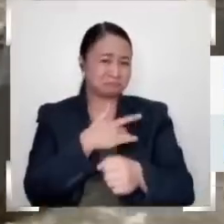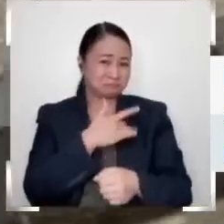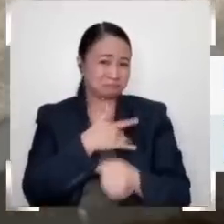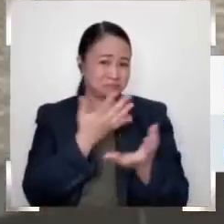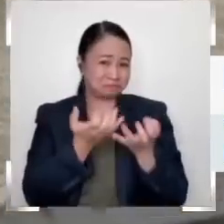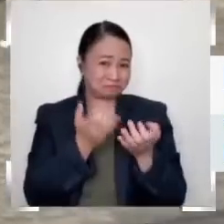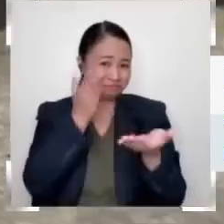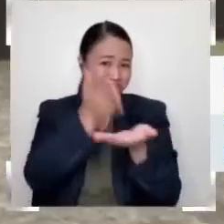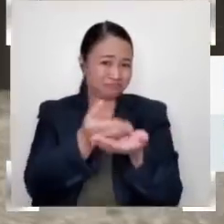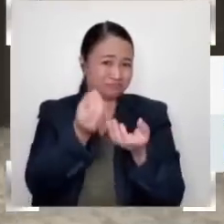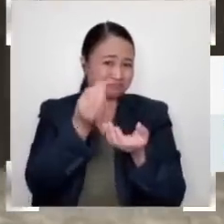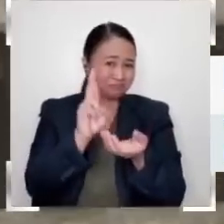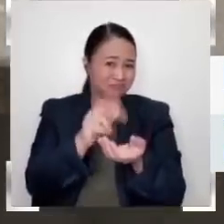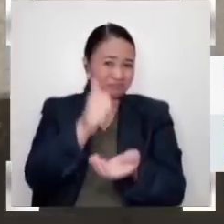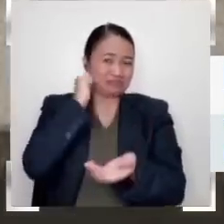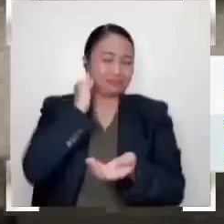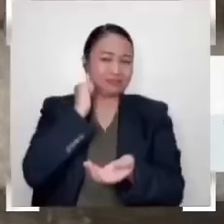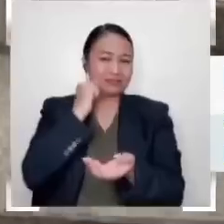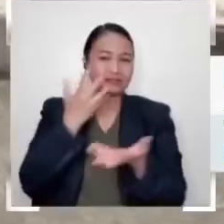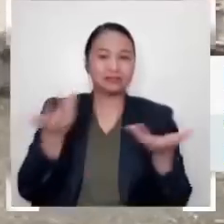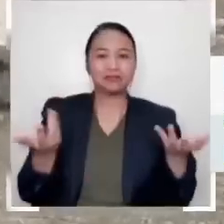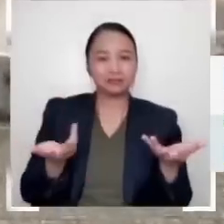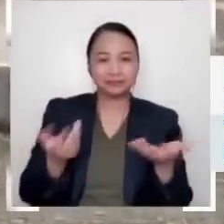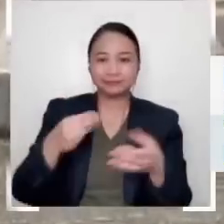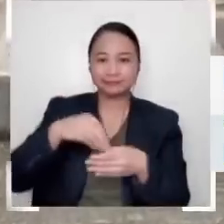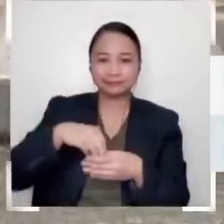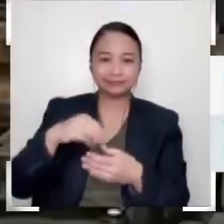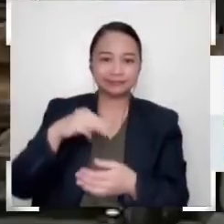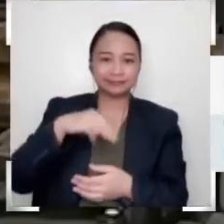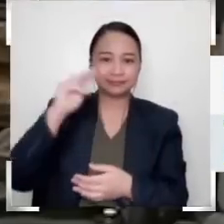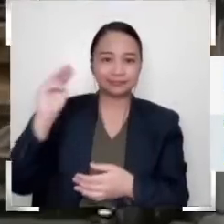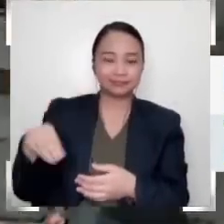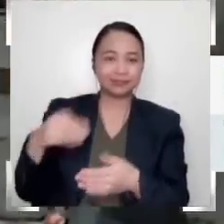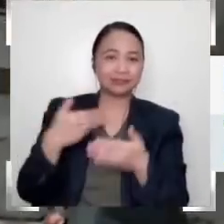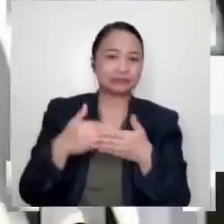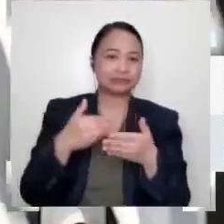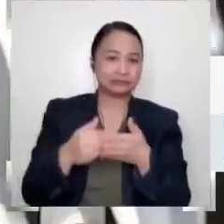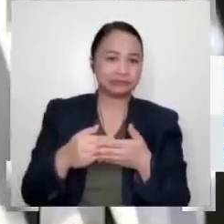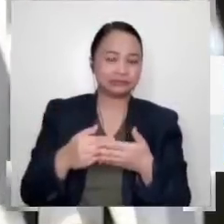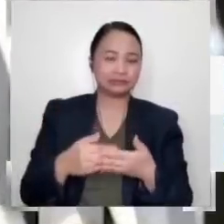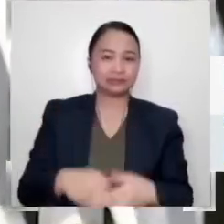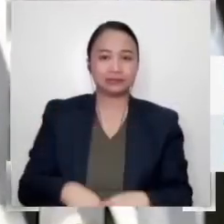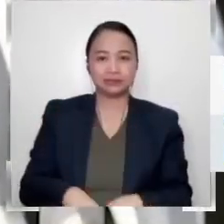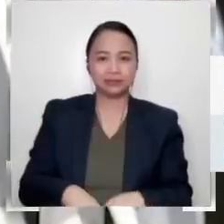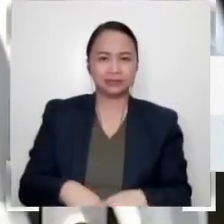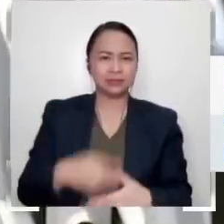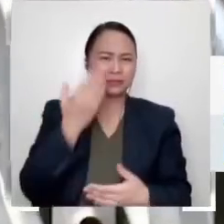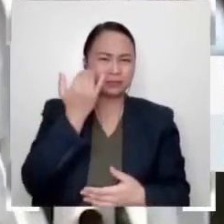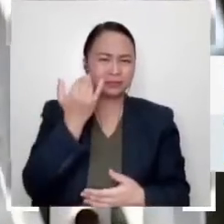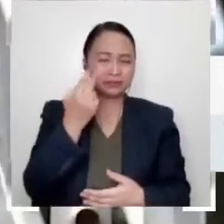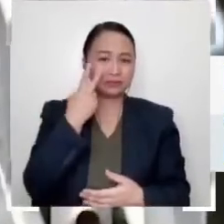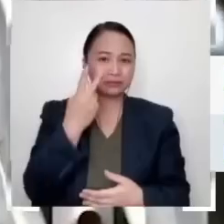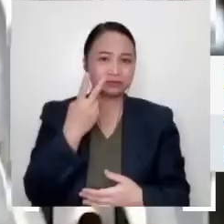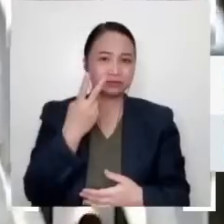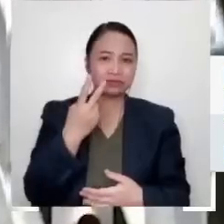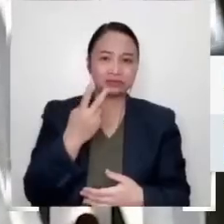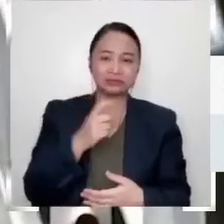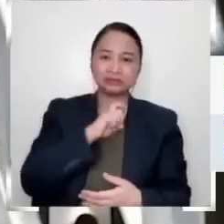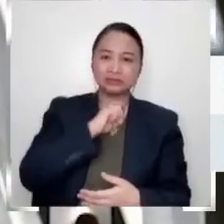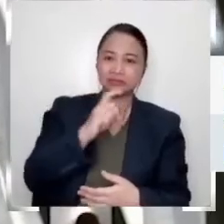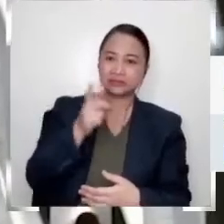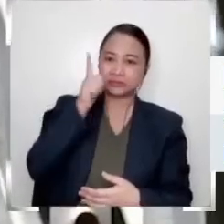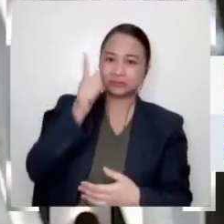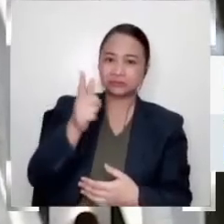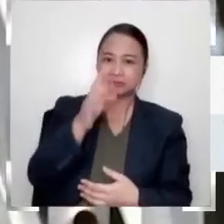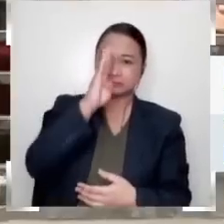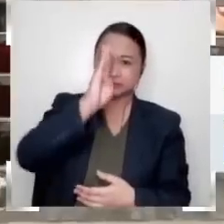Pacheco Street, kanto ng Mel Lopez sa may Arten, Manila. Paano ba naman, bungi-bungi ang mga barandilya